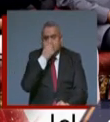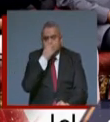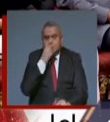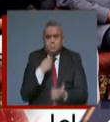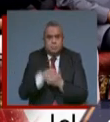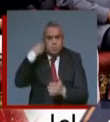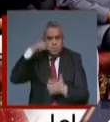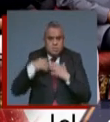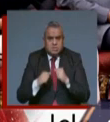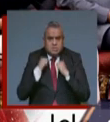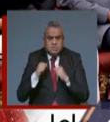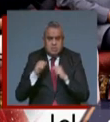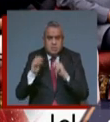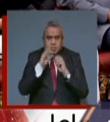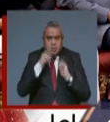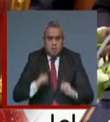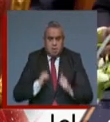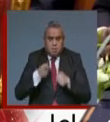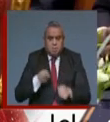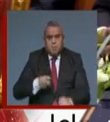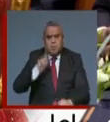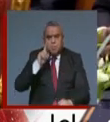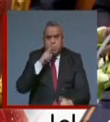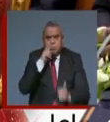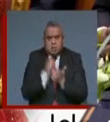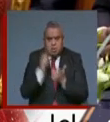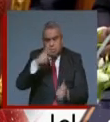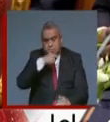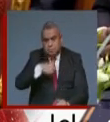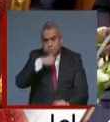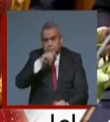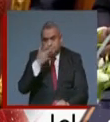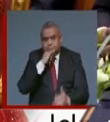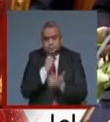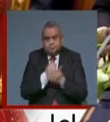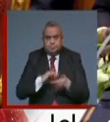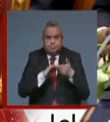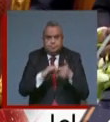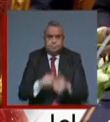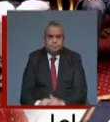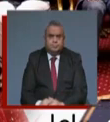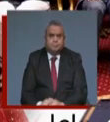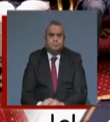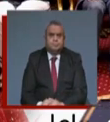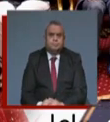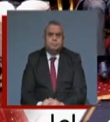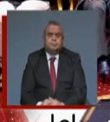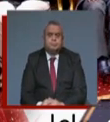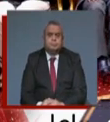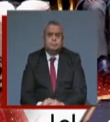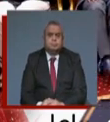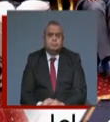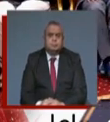وازاي قدرت ان هي تعالج المشاكل الموجوده عندنا، زي ما قلنا فيروس سي، زي ما قلنا القوائم، انهاء قوائم الانتظار، والمريض النهارده